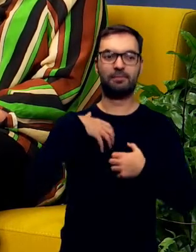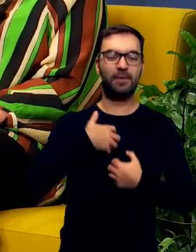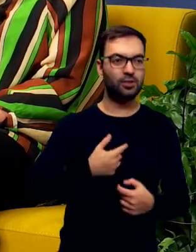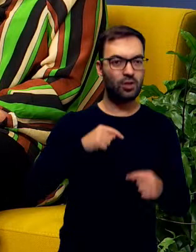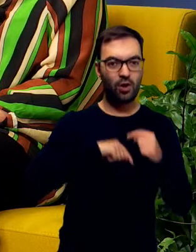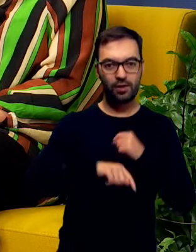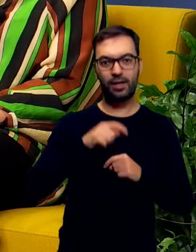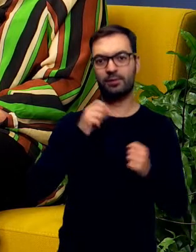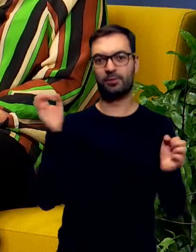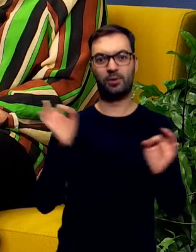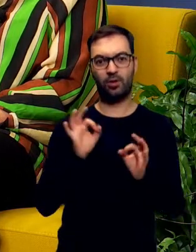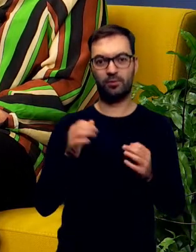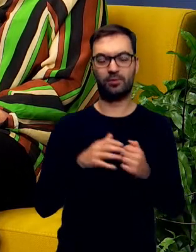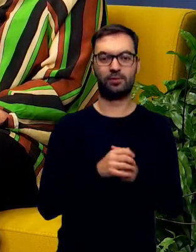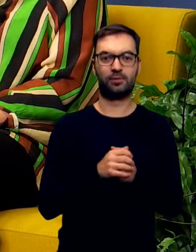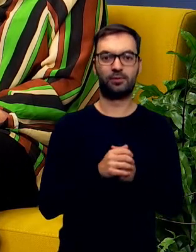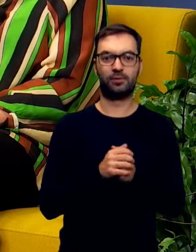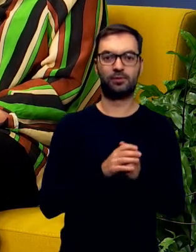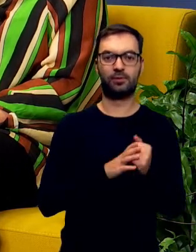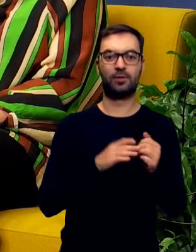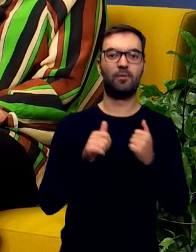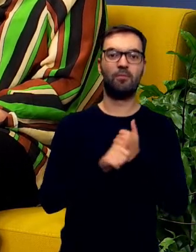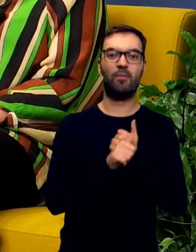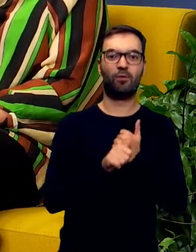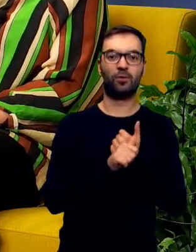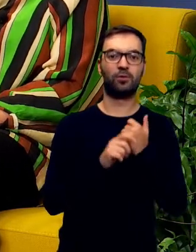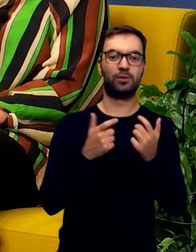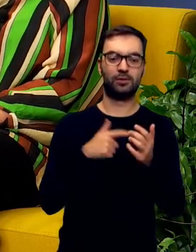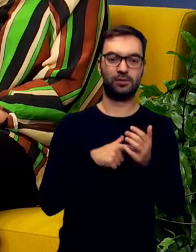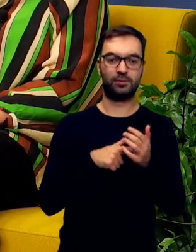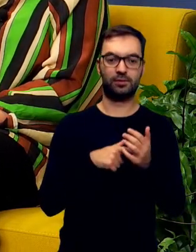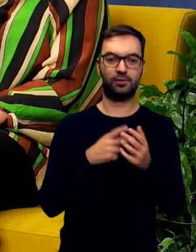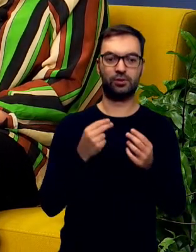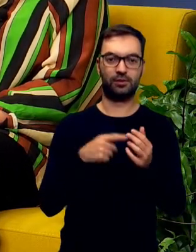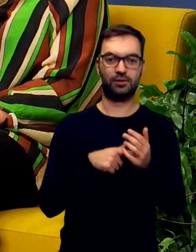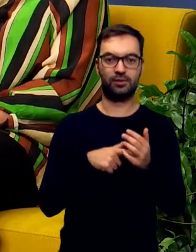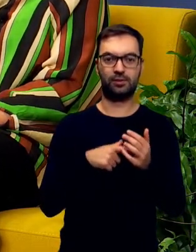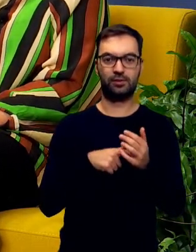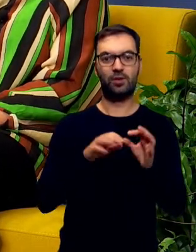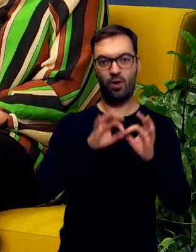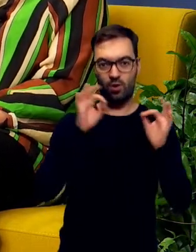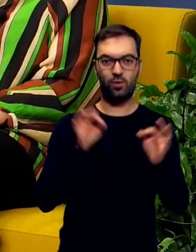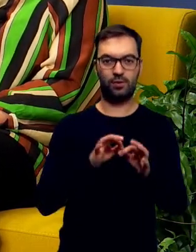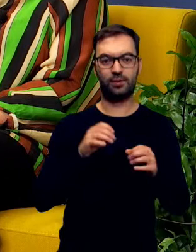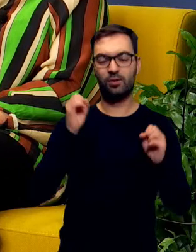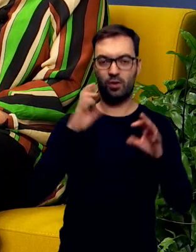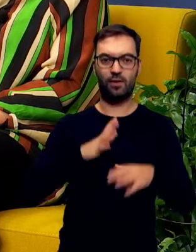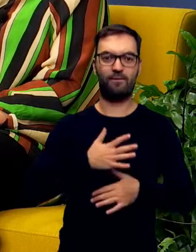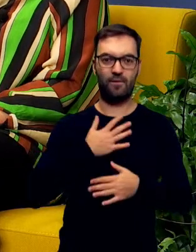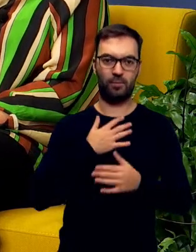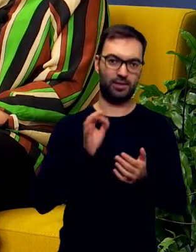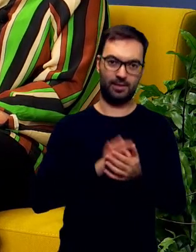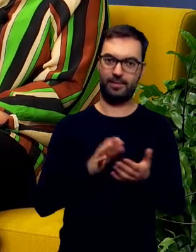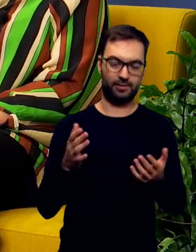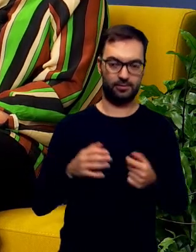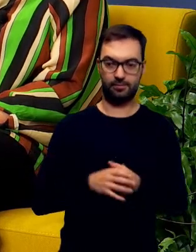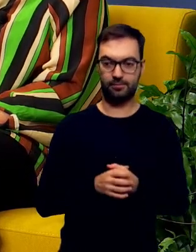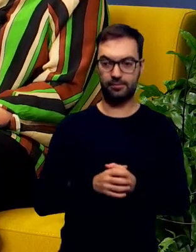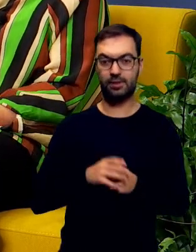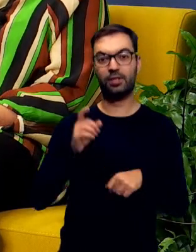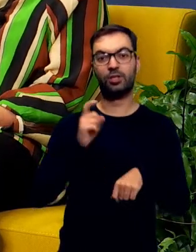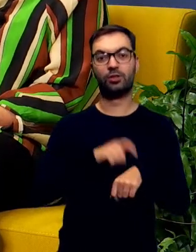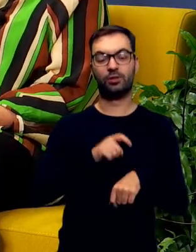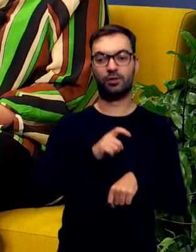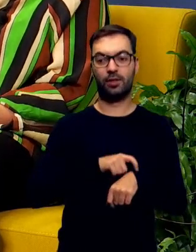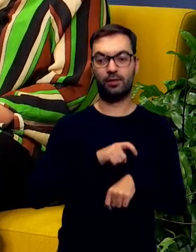wyczerpanie fizyczne, wysiłek fizyczny powoduje też, że ogólnie jesteśmy w gorszej pewnie formie.